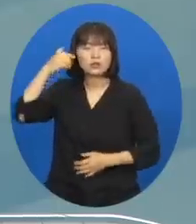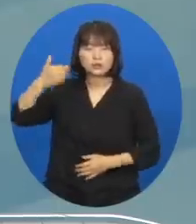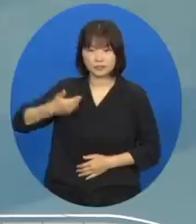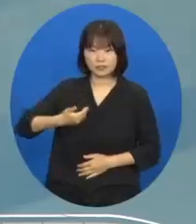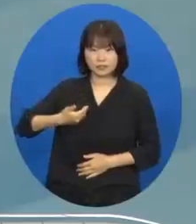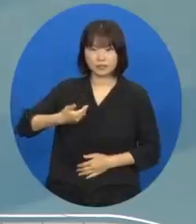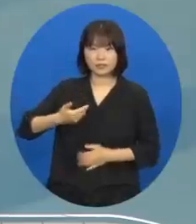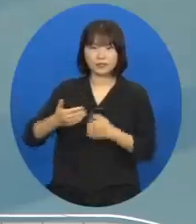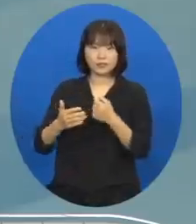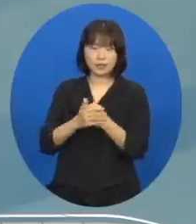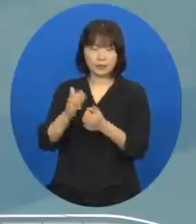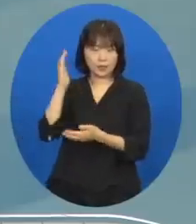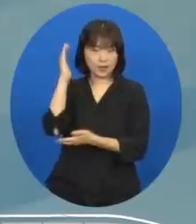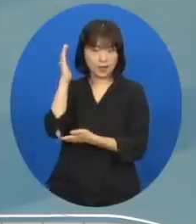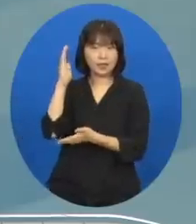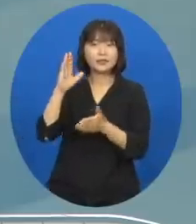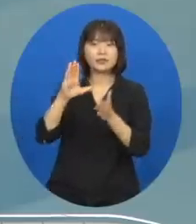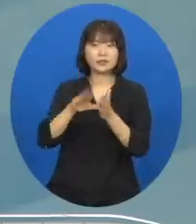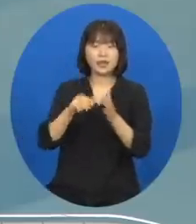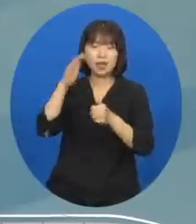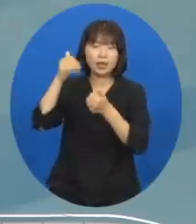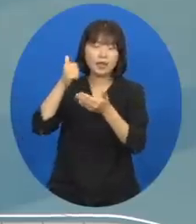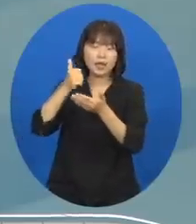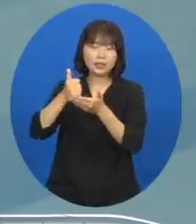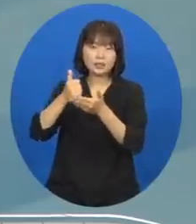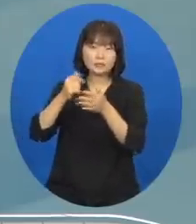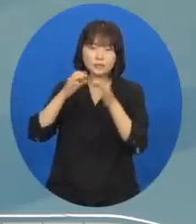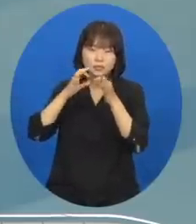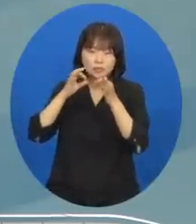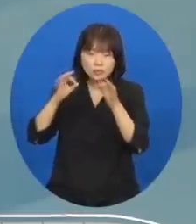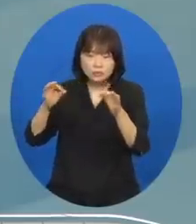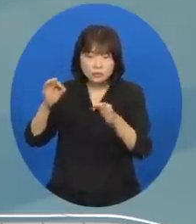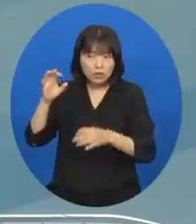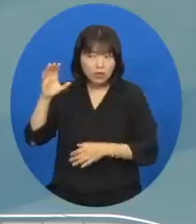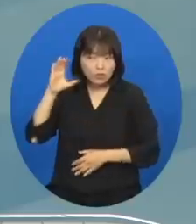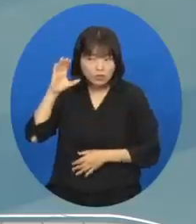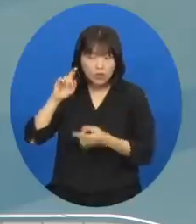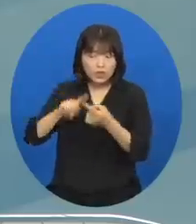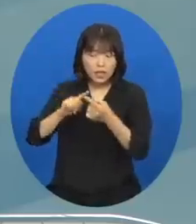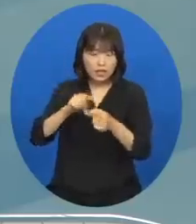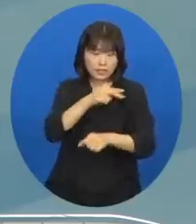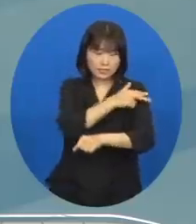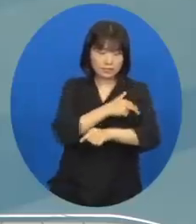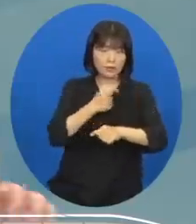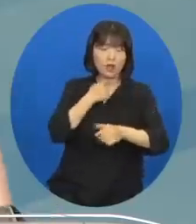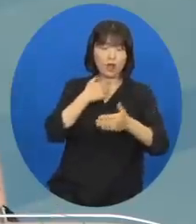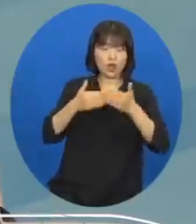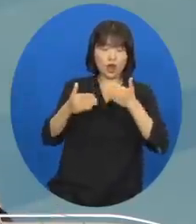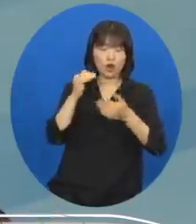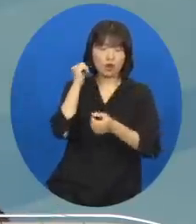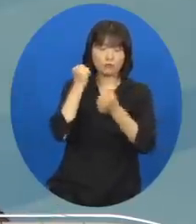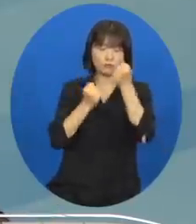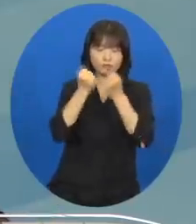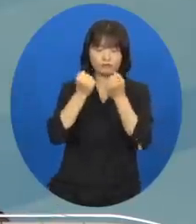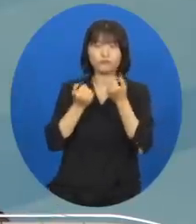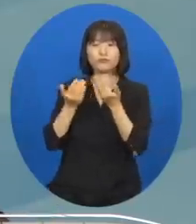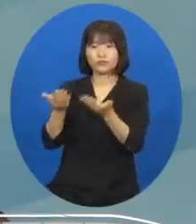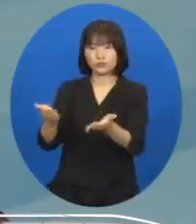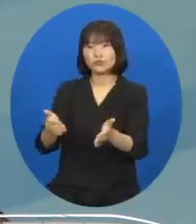강의 시간에 하나님의 음성을 듣는 것에 대한 집사님의 경험을 이렇게 설명을